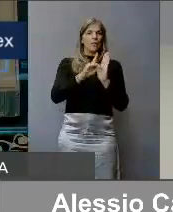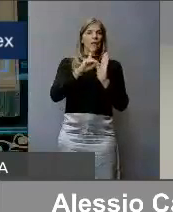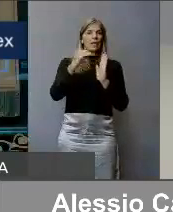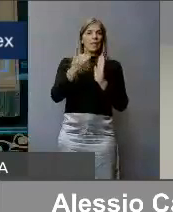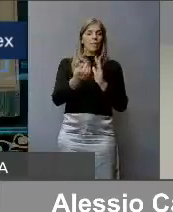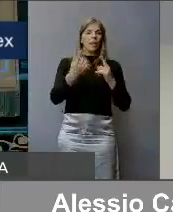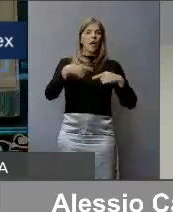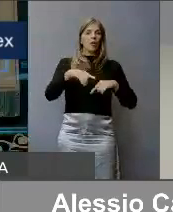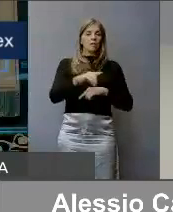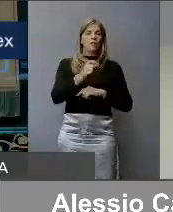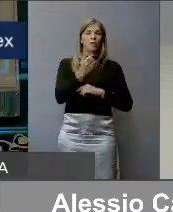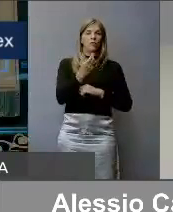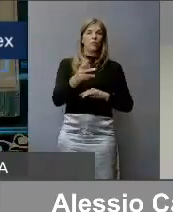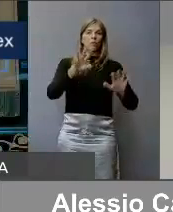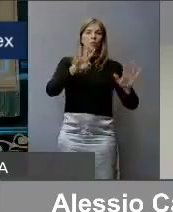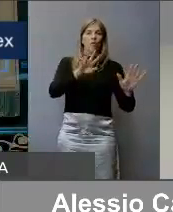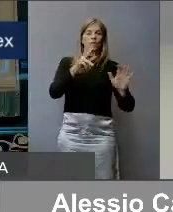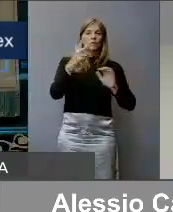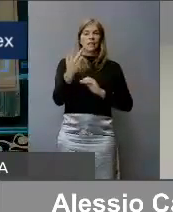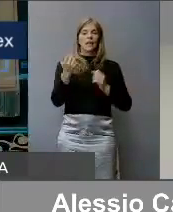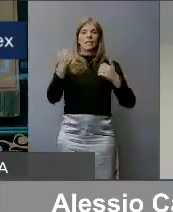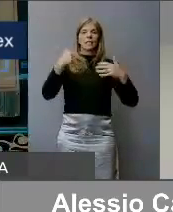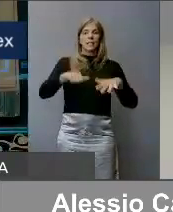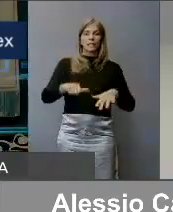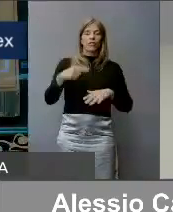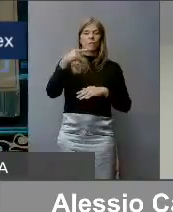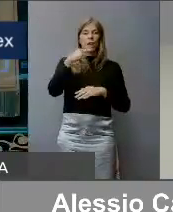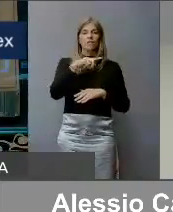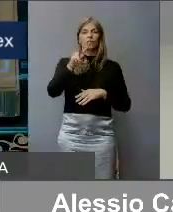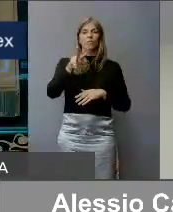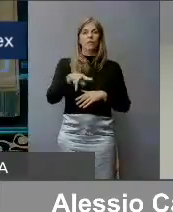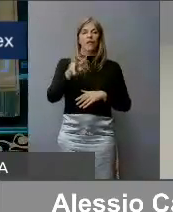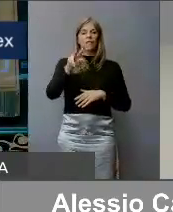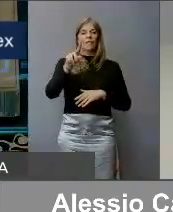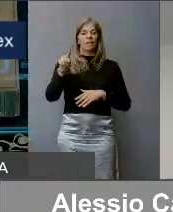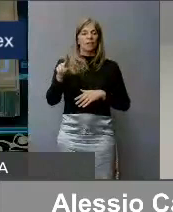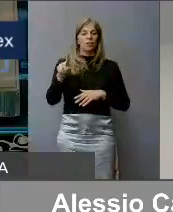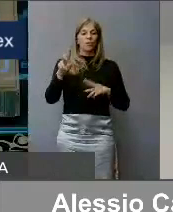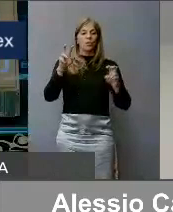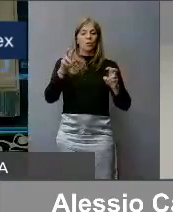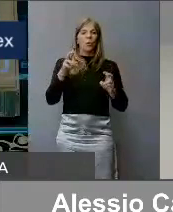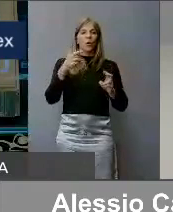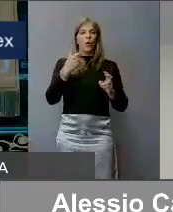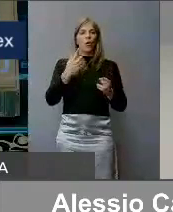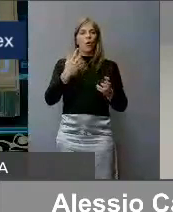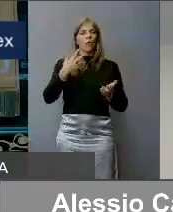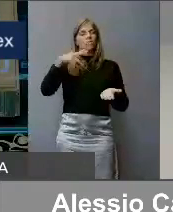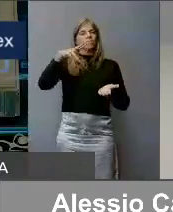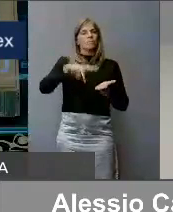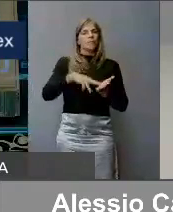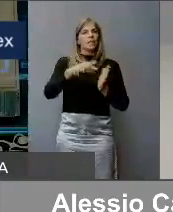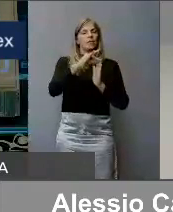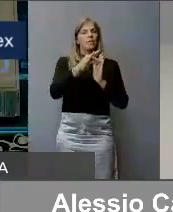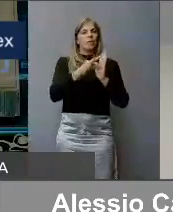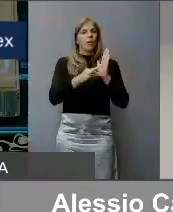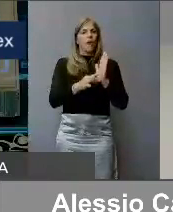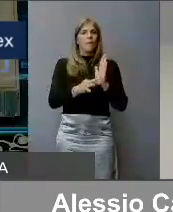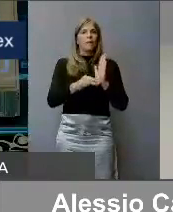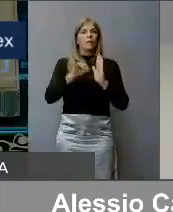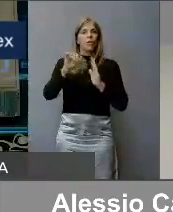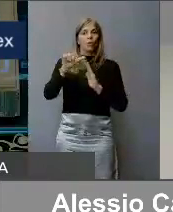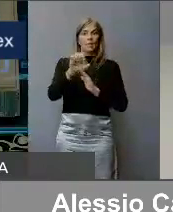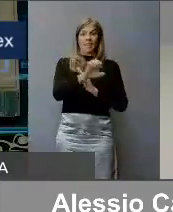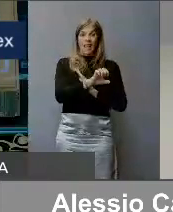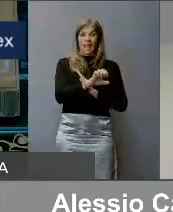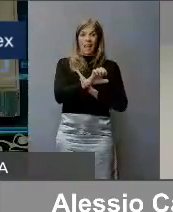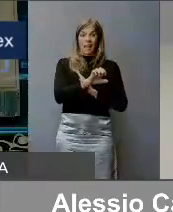delibera 93 del 16 marzo 2021 l'istituzione del regolamento per l'applicazione dell'isee l'indicatore della situazione